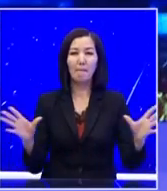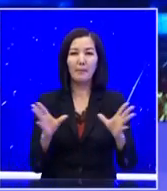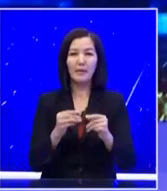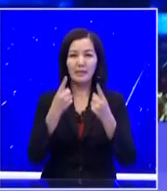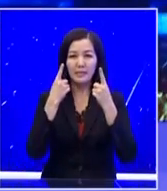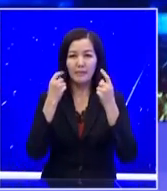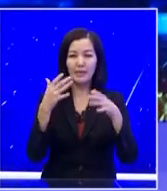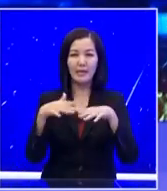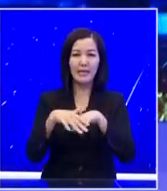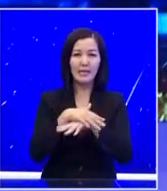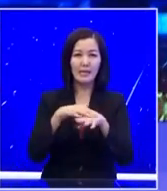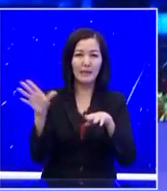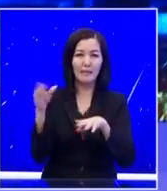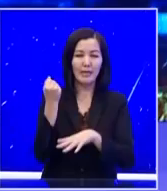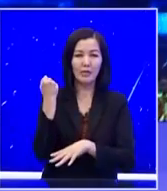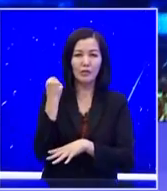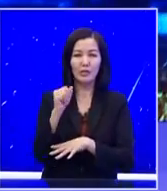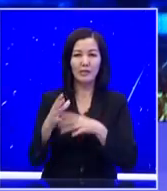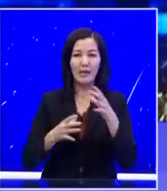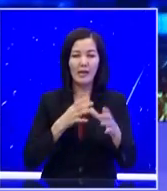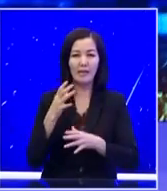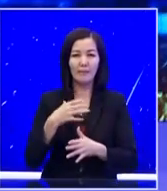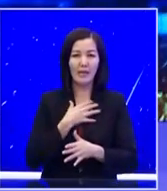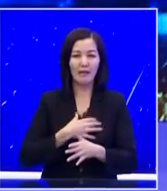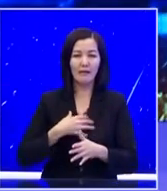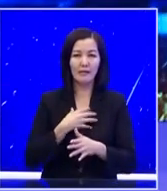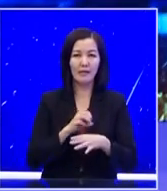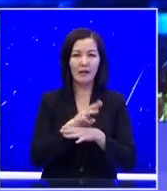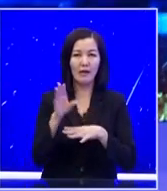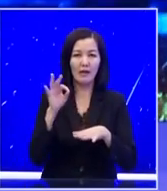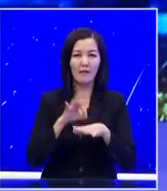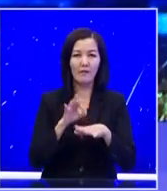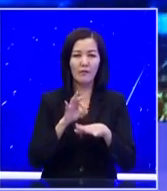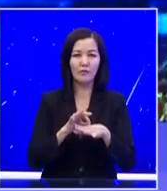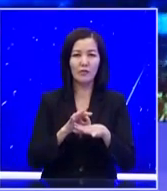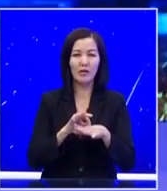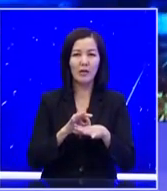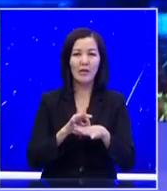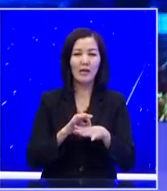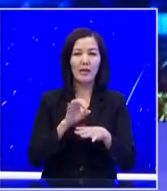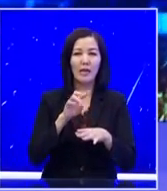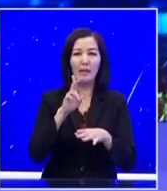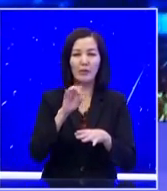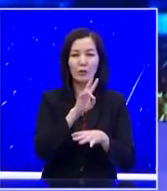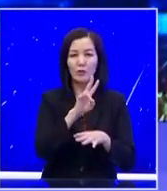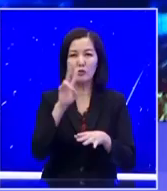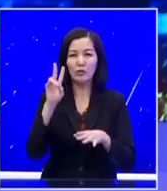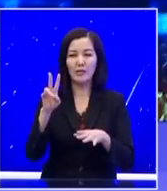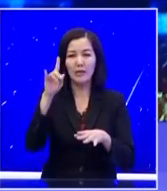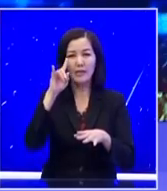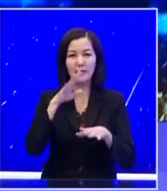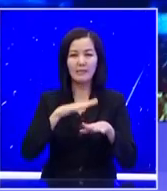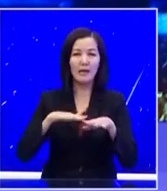Бірлесе білген ел бәрін жеңет. Әлемді алаңдатқан коронавируспен күресті елбасы халқына демеу берді. Қазақстандықтарға үндеу